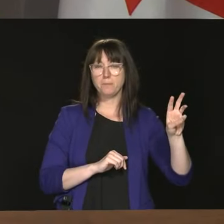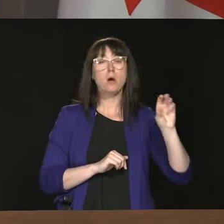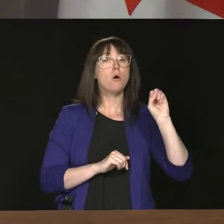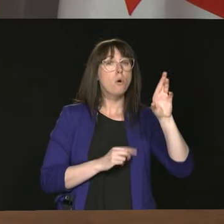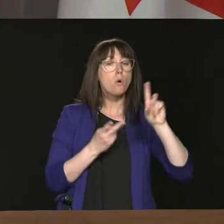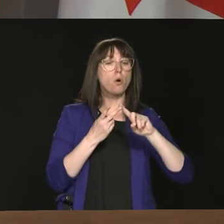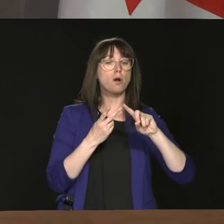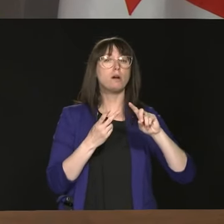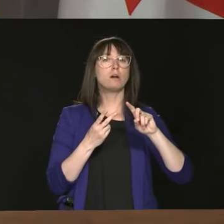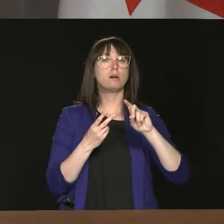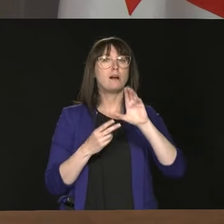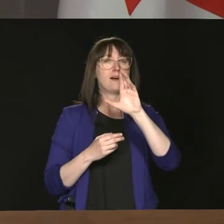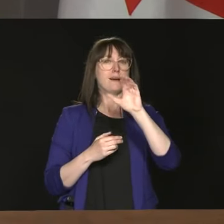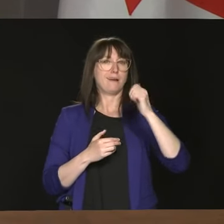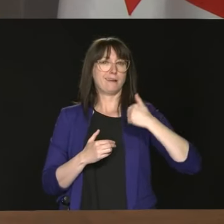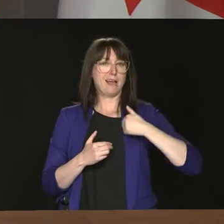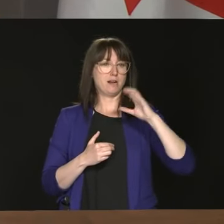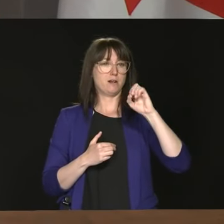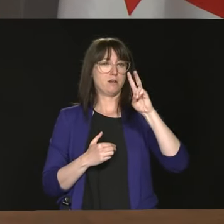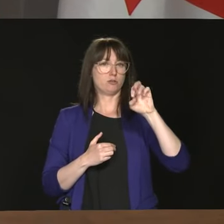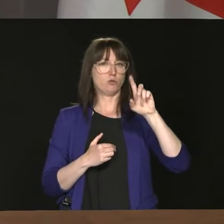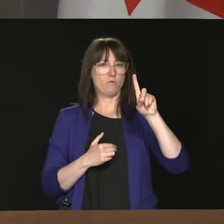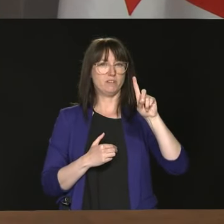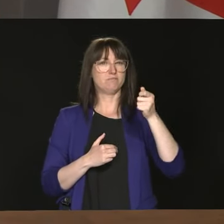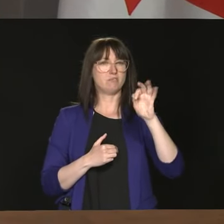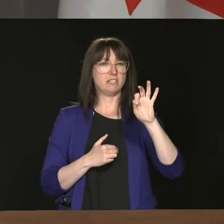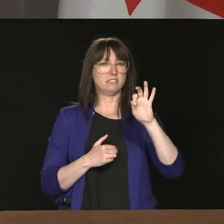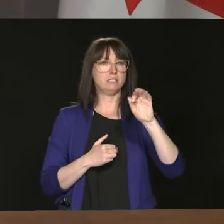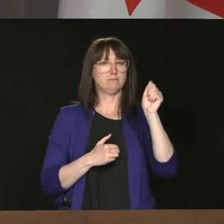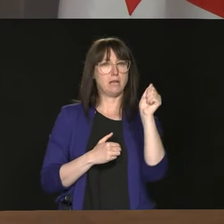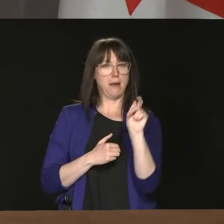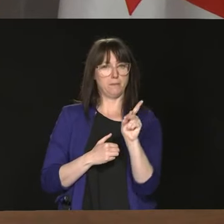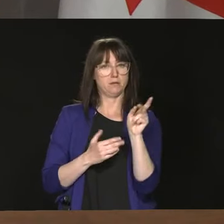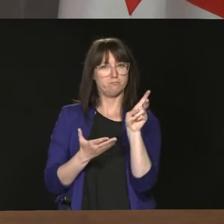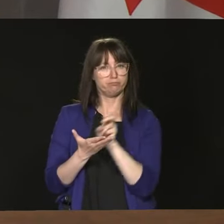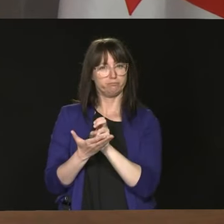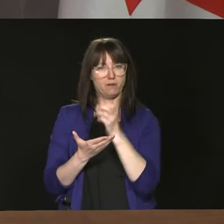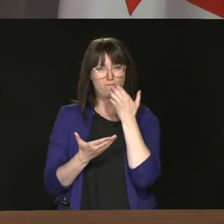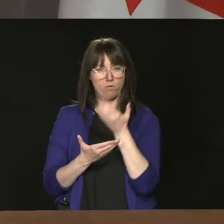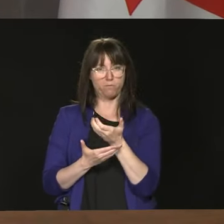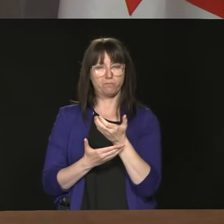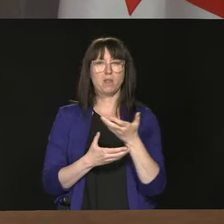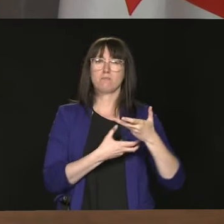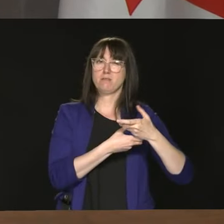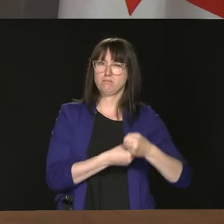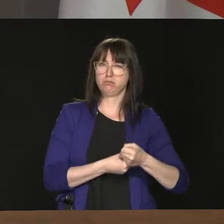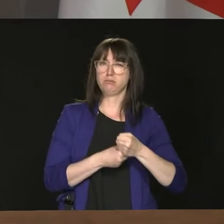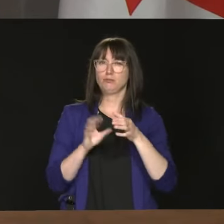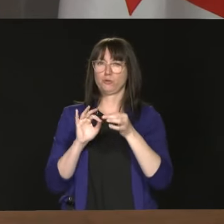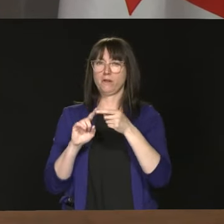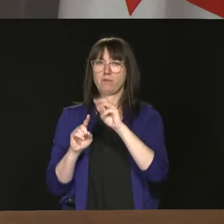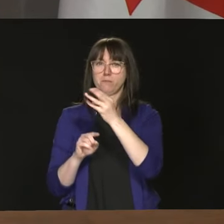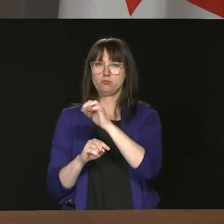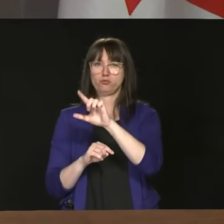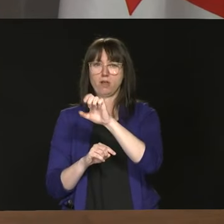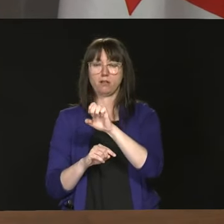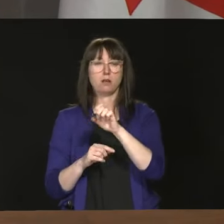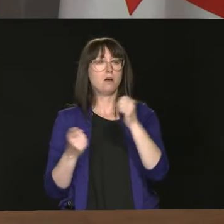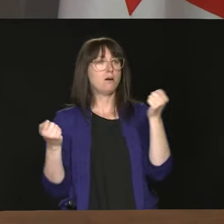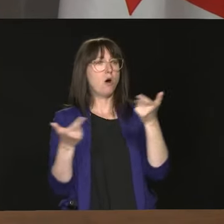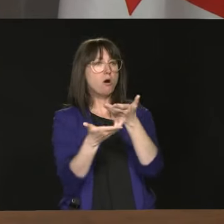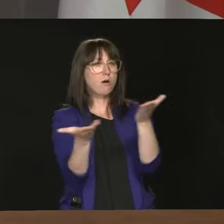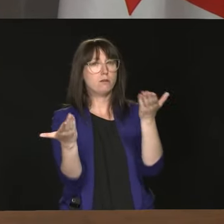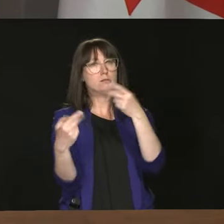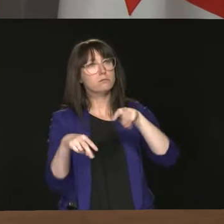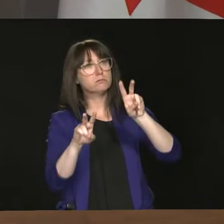app. paraphrasant Michel. I'll end by À tous paraphrasing nos Michelle héros des herself. services essentiels, To all our essential service protégez-vous. heroes out there, À tous stay les safe. autres,